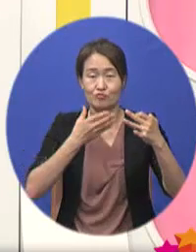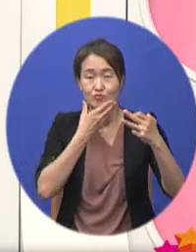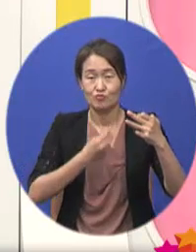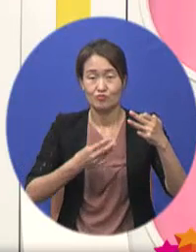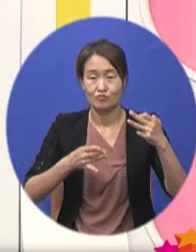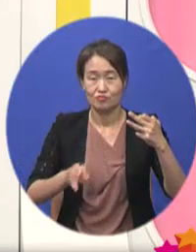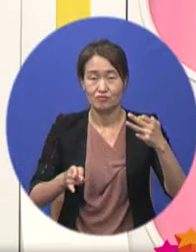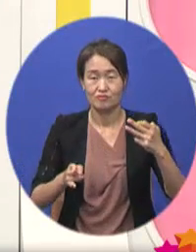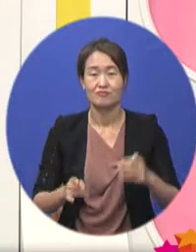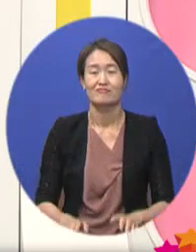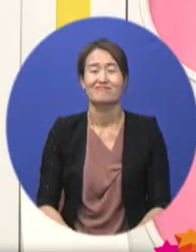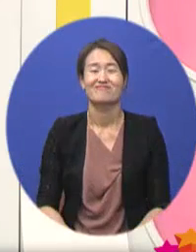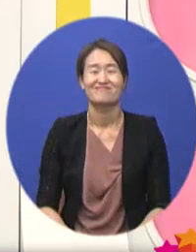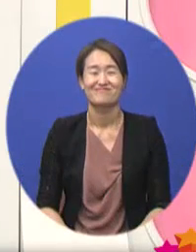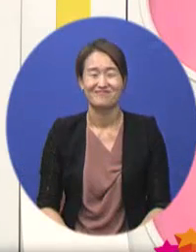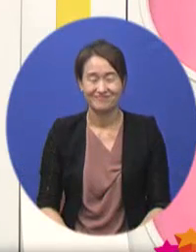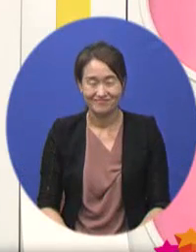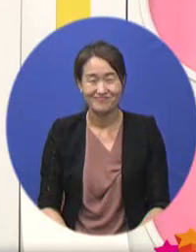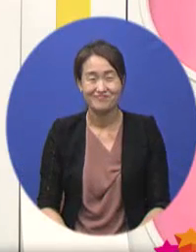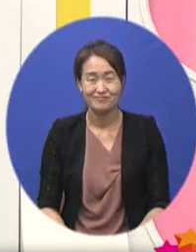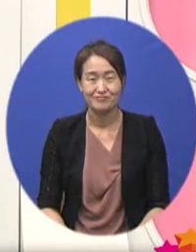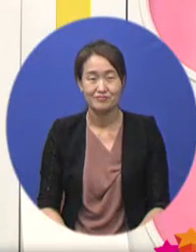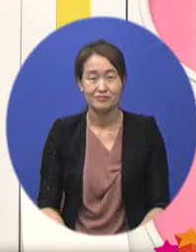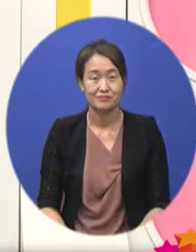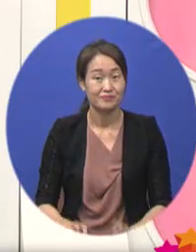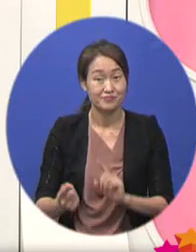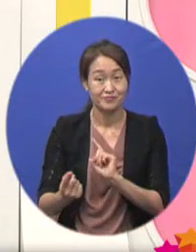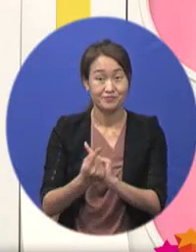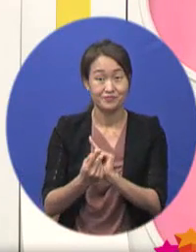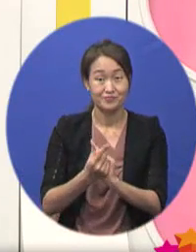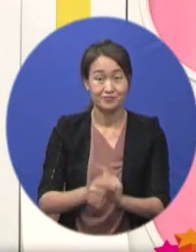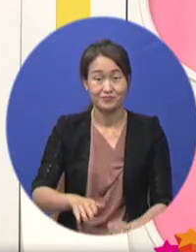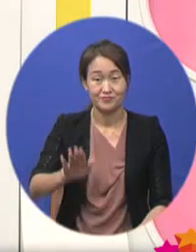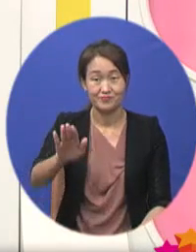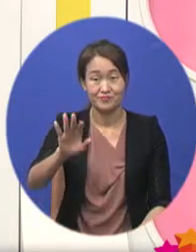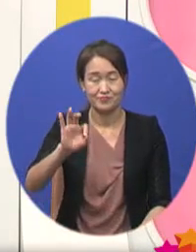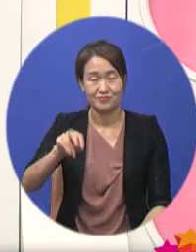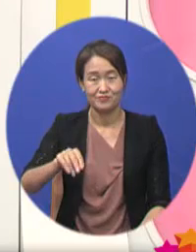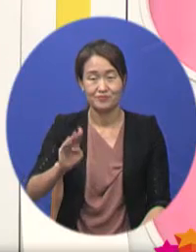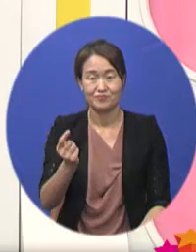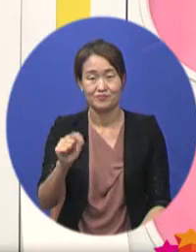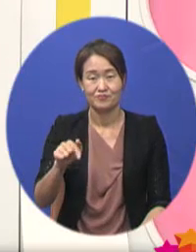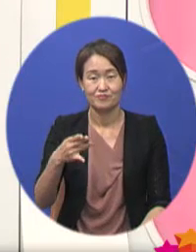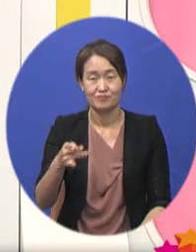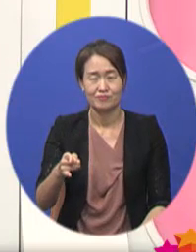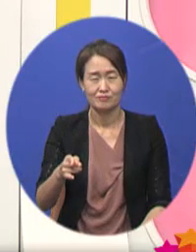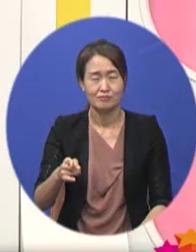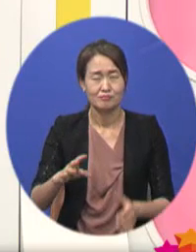13번! 유봉래님. 네, 모셔보겠습니다. 네. 우리 유봉래님, 여보세요?